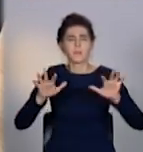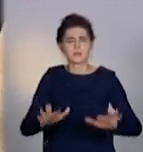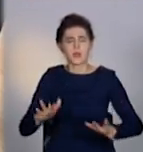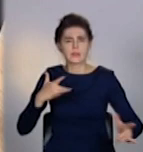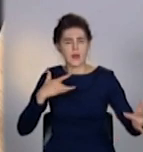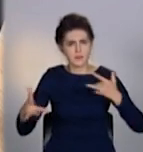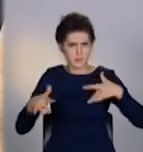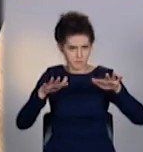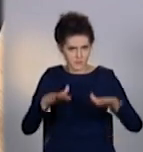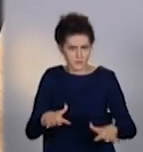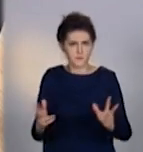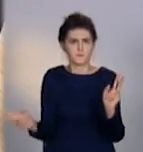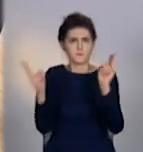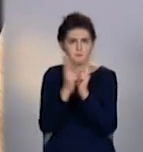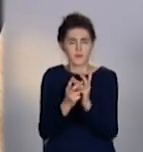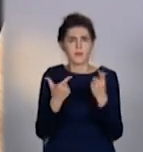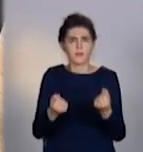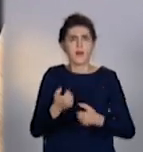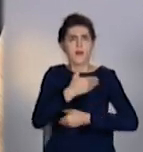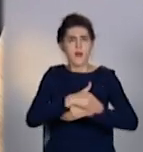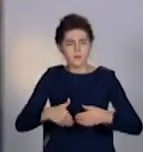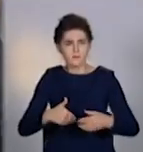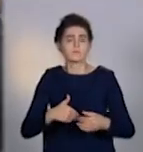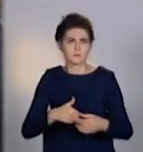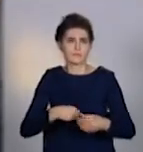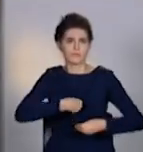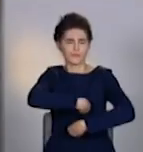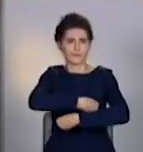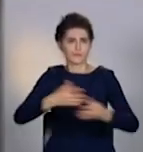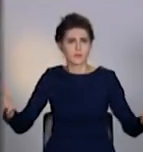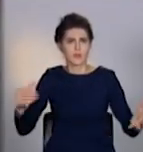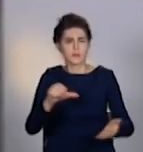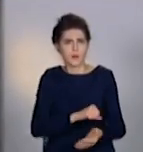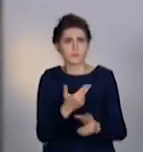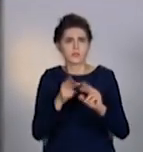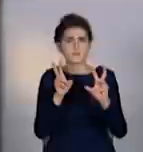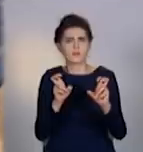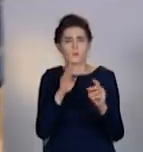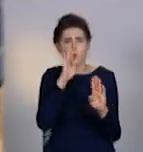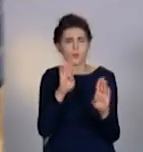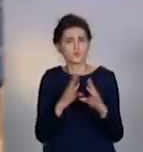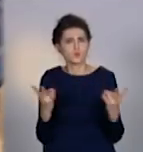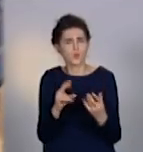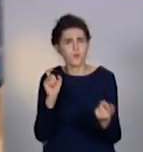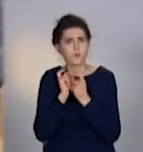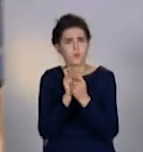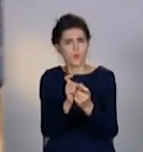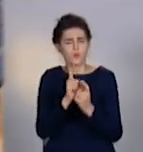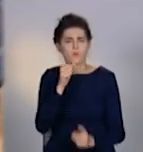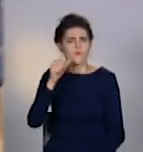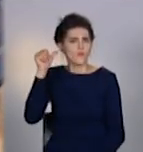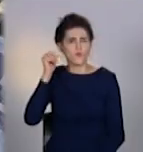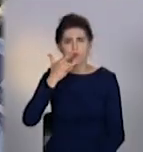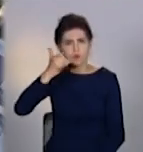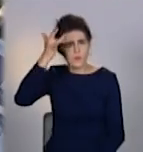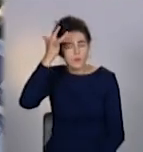виділяли адреси, які у нас є, і їхали. Так розпочалася боротьба з рекламою наркотиків улітку торік у Маріуполі.